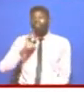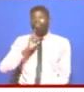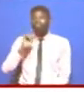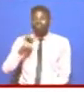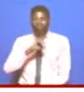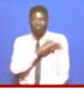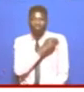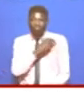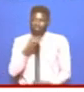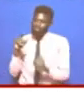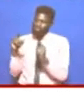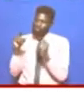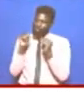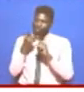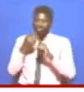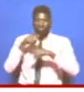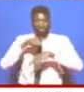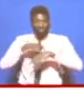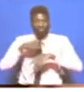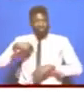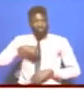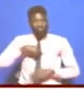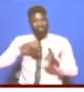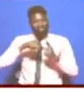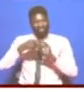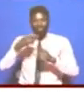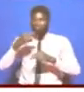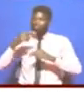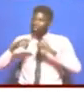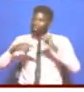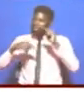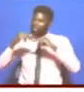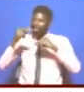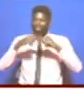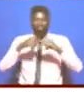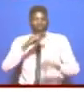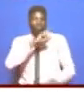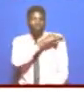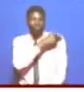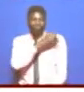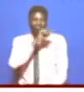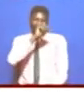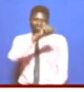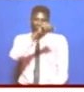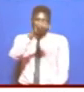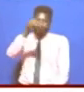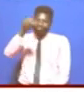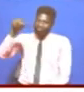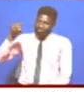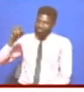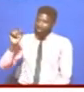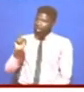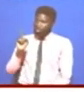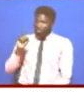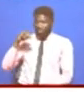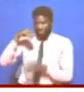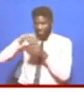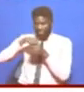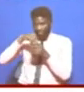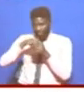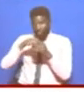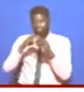tulianza hii shughuli ya kujenga mahospitali kule mashinani katika mji huu wetu wa Nairobi,